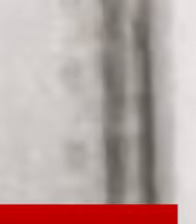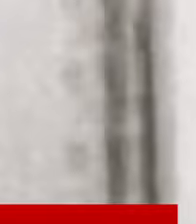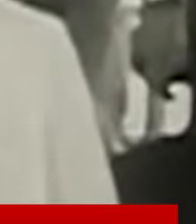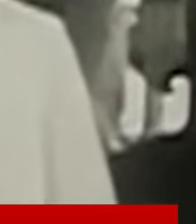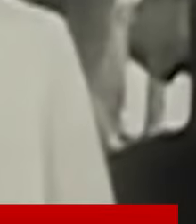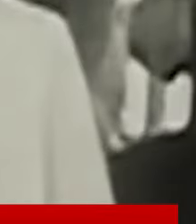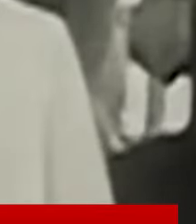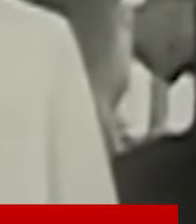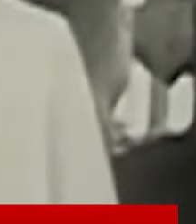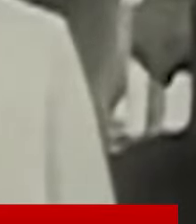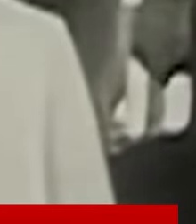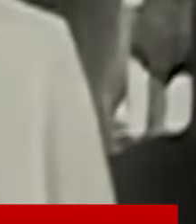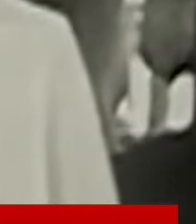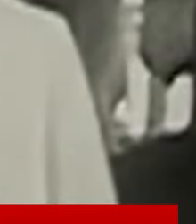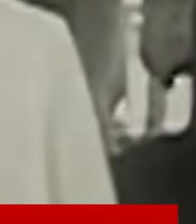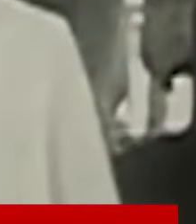güzel